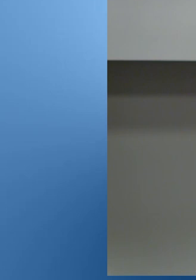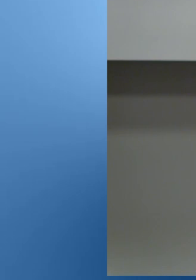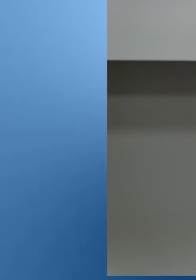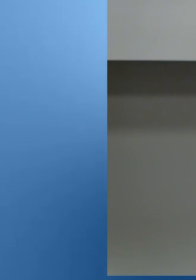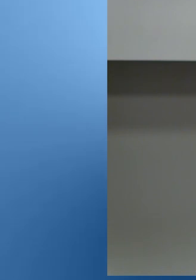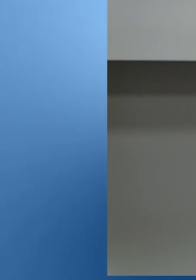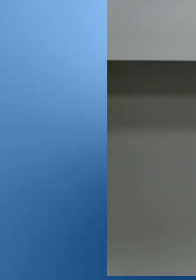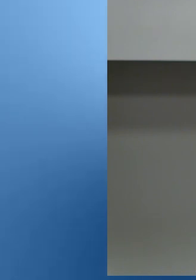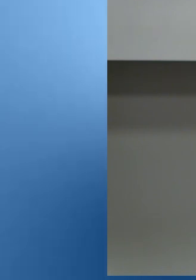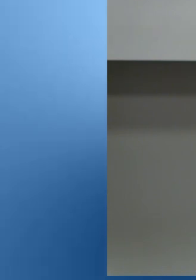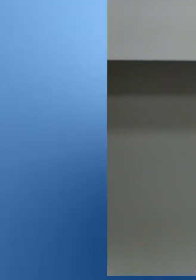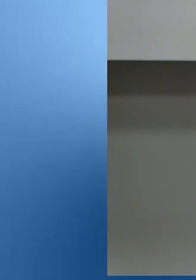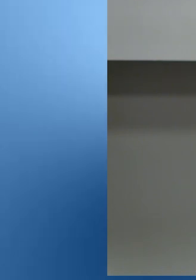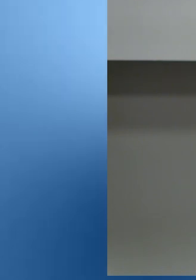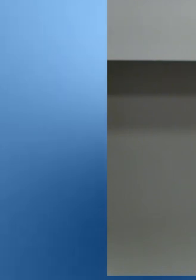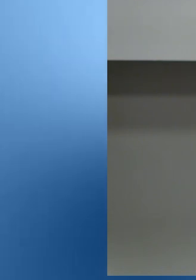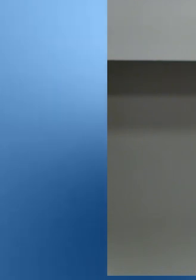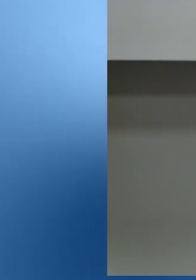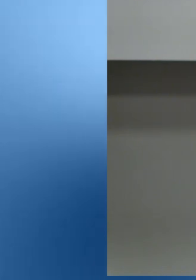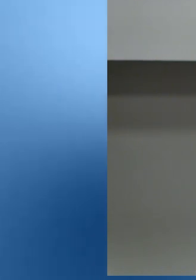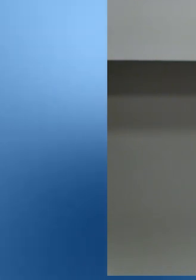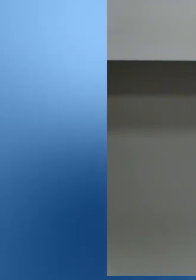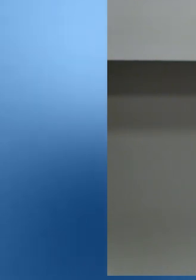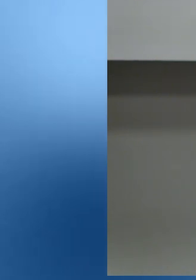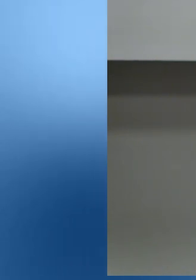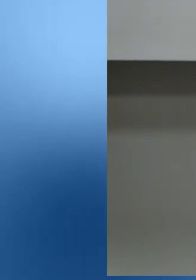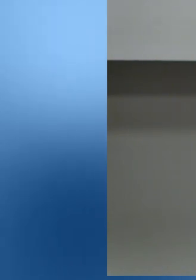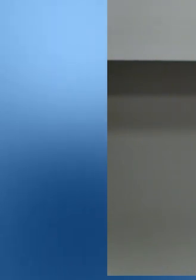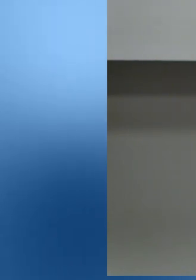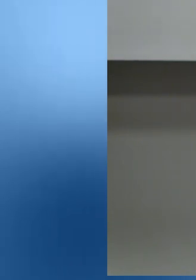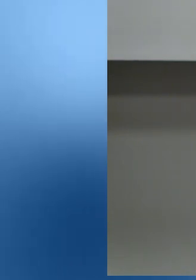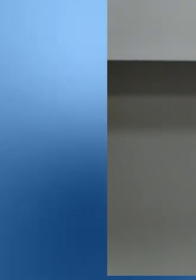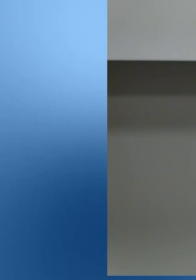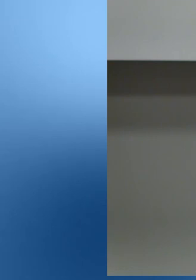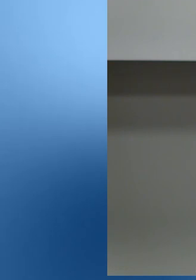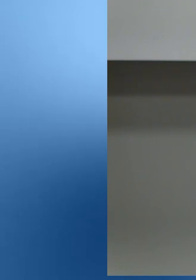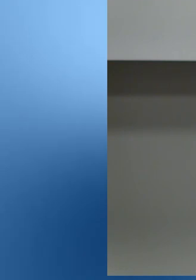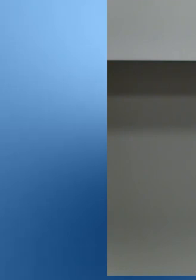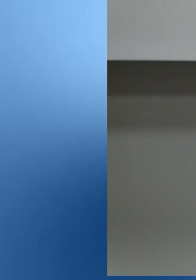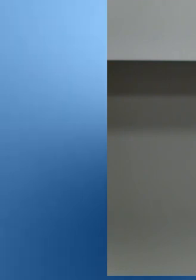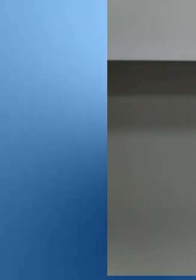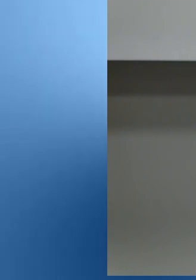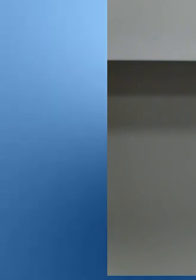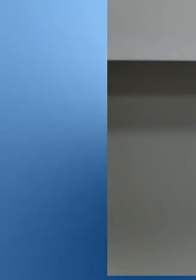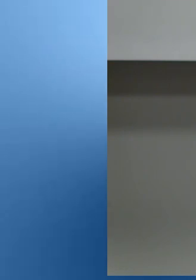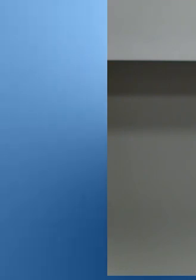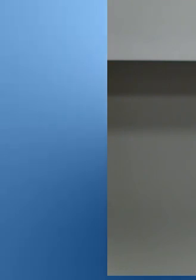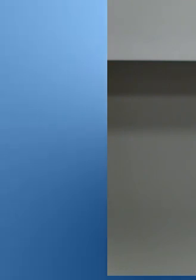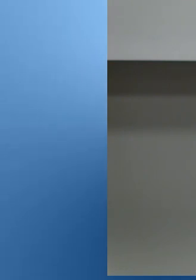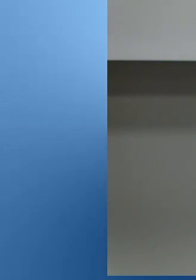prend pas part au vote qui s'abstient qui vote contre qui vote pour unanimité merci la 28 comité d'avis des